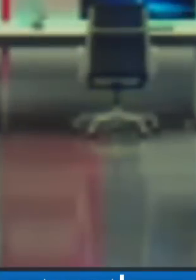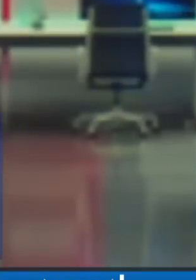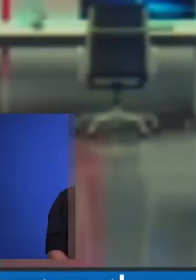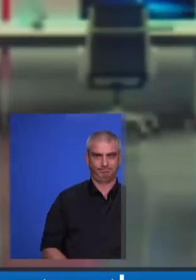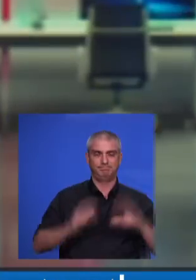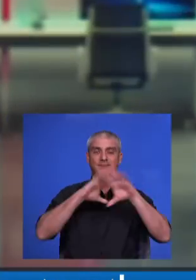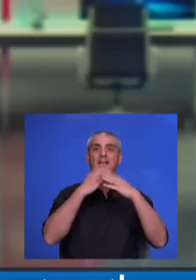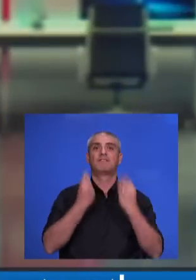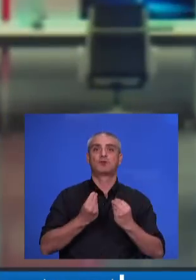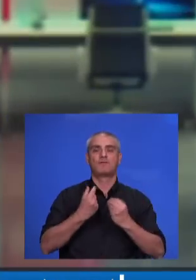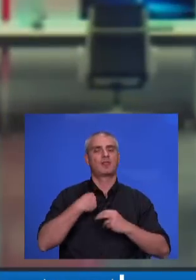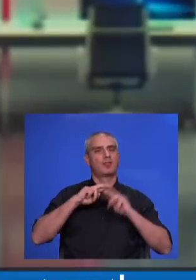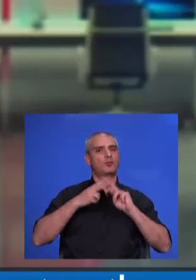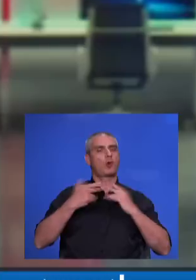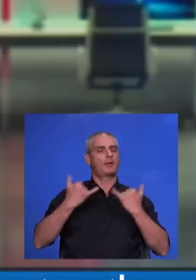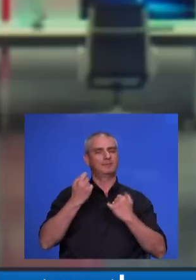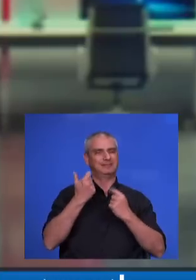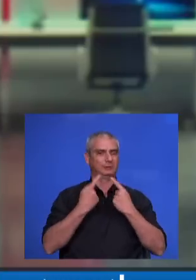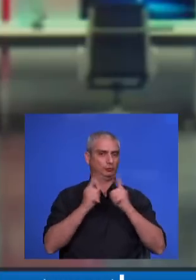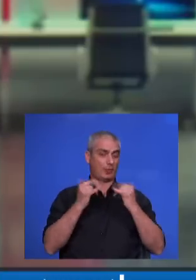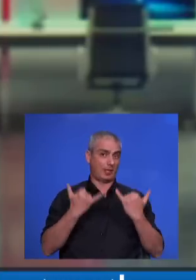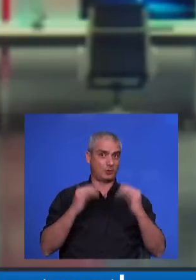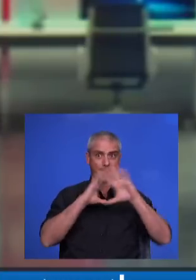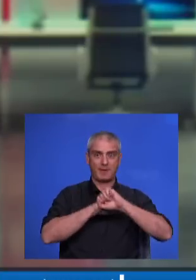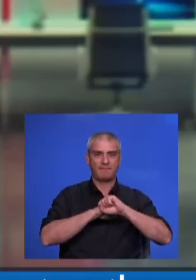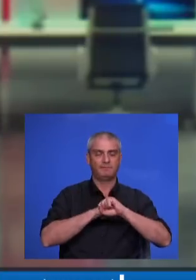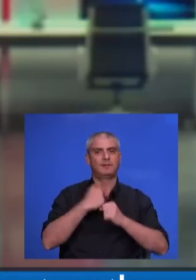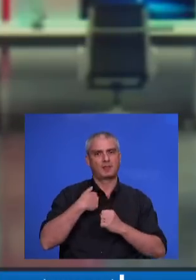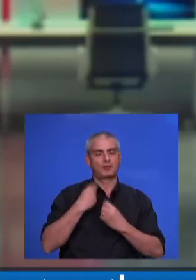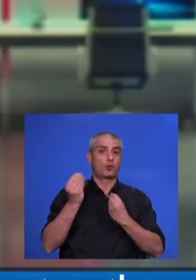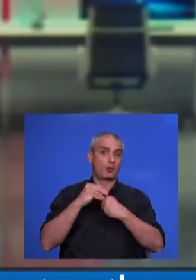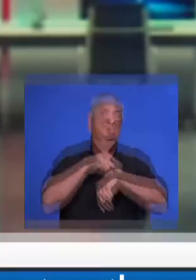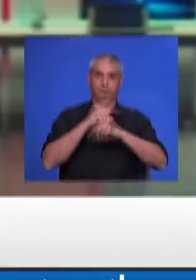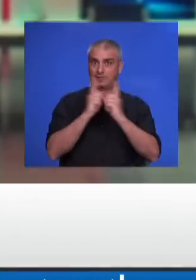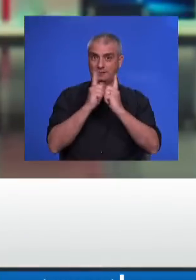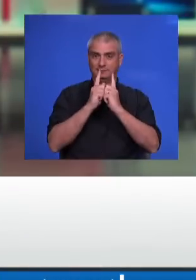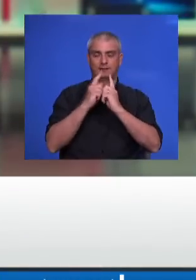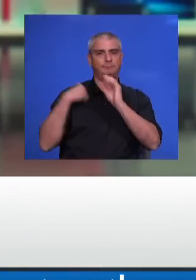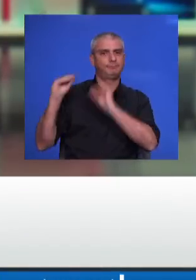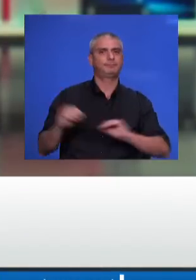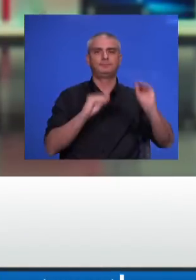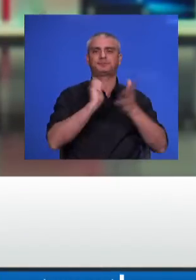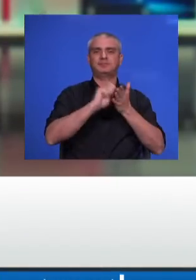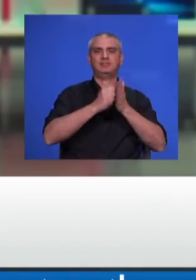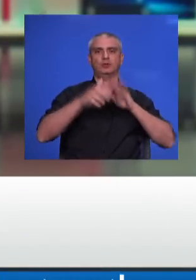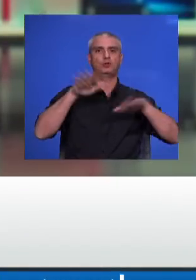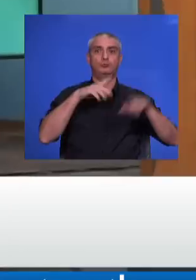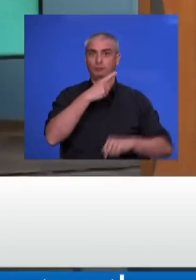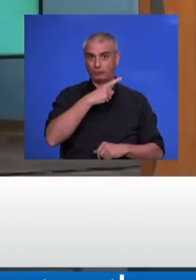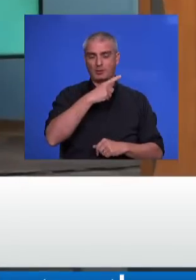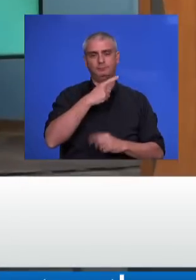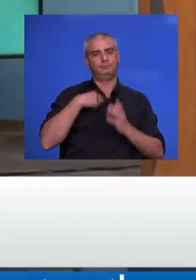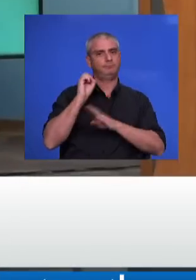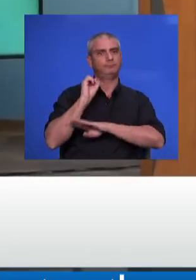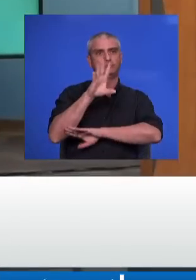ערב טוב לכם. אנחנו העולם היום במהדורה מעט שונה הערב. אנחנו בעוד זמן קצר נהיה במשרד ראש הממשלה להעביר